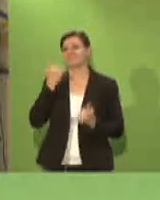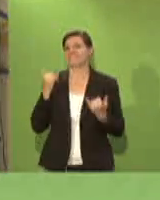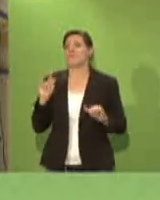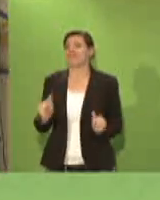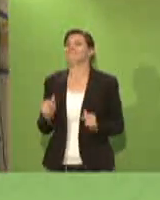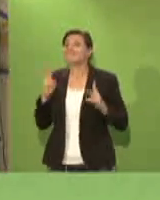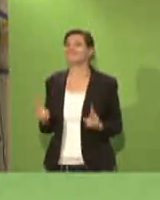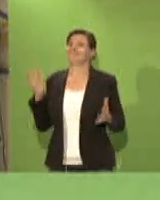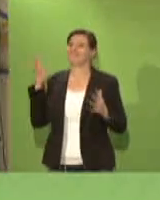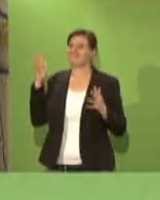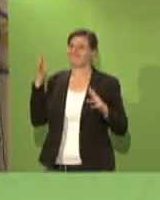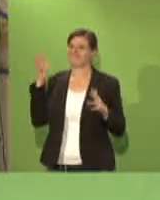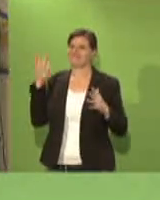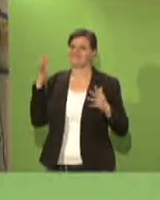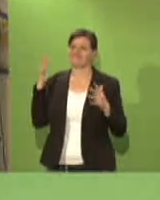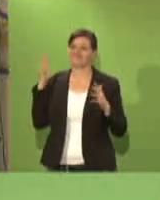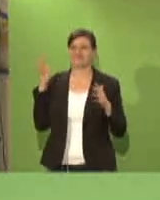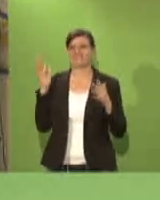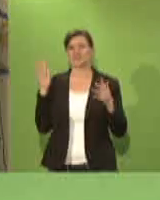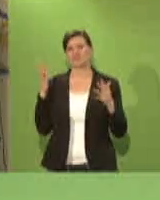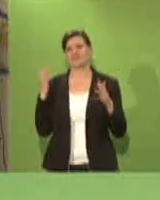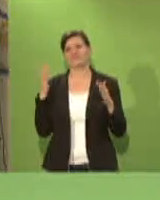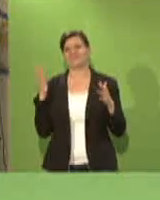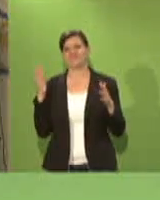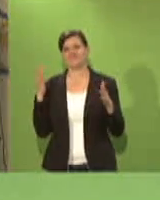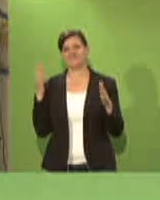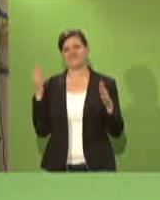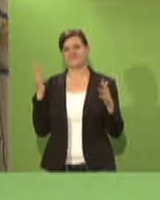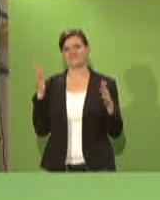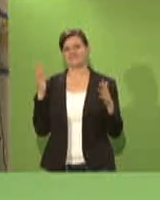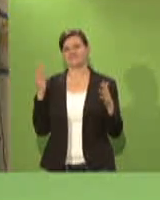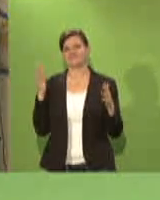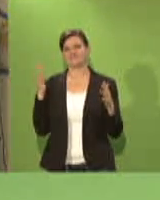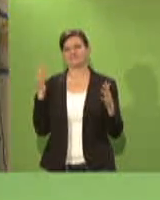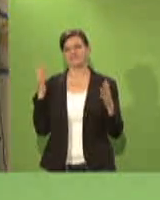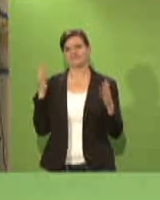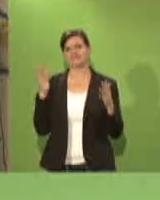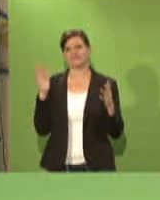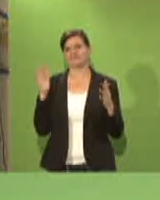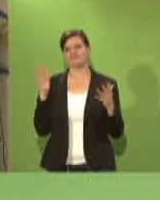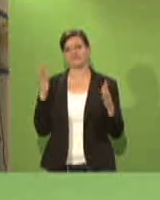in den ländlichen Regionen,